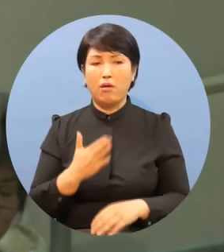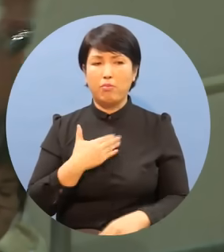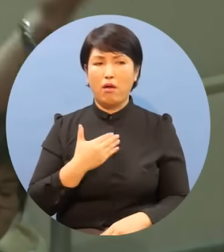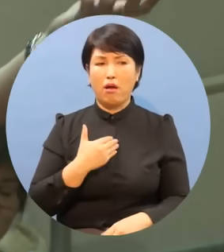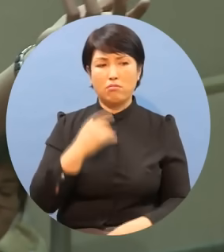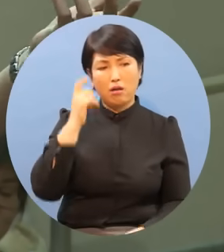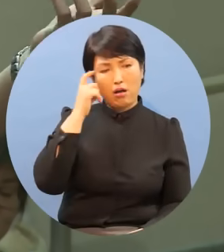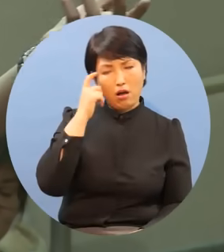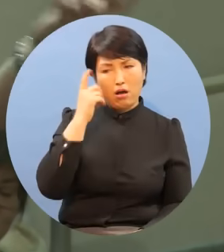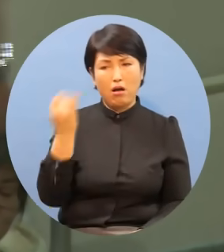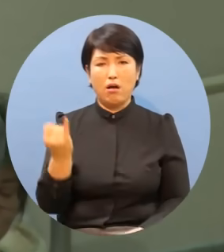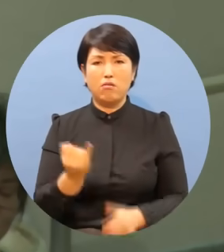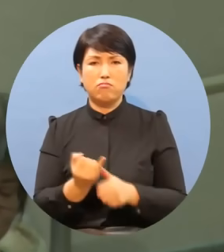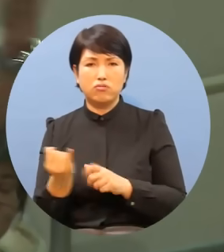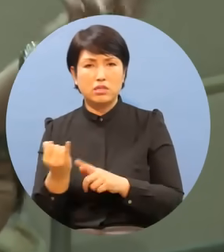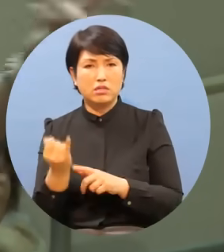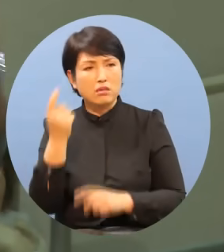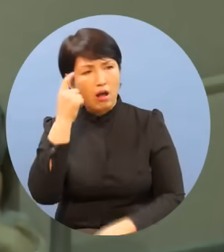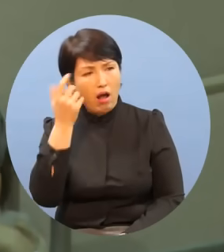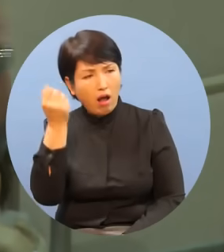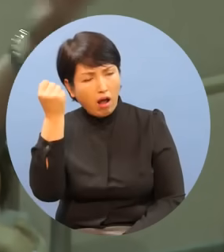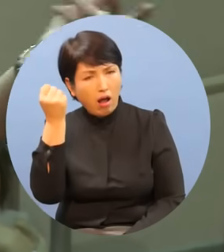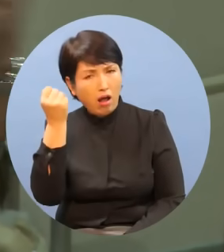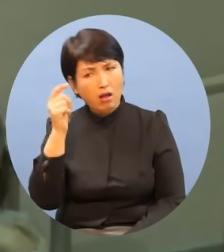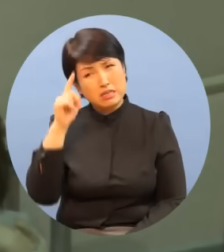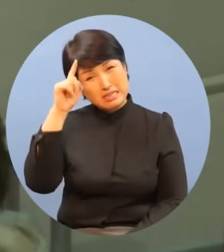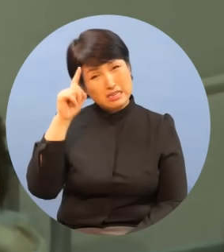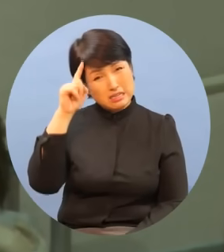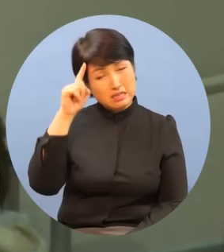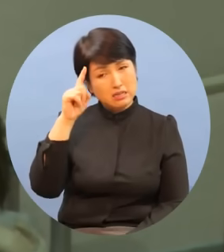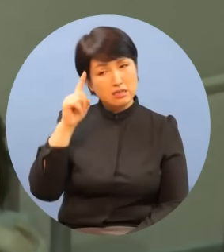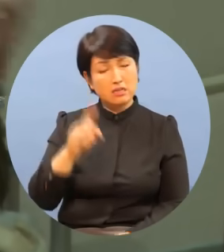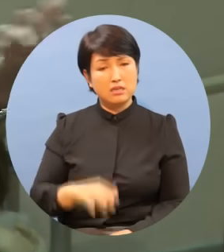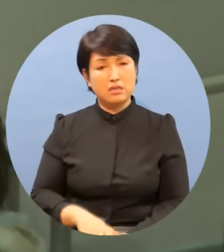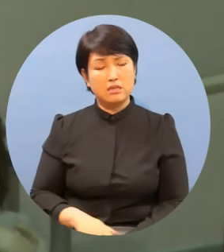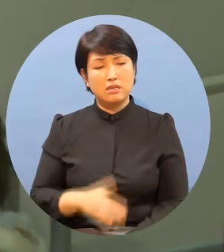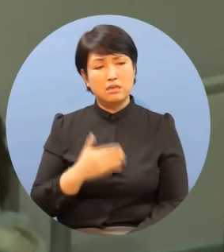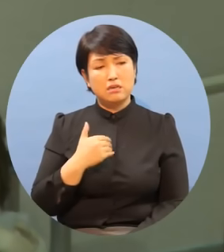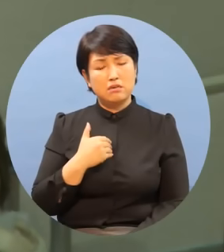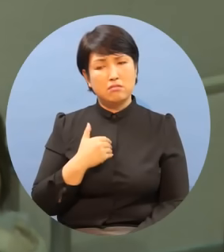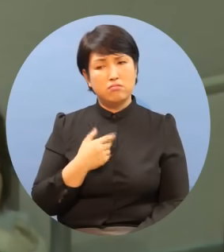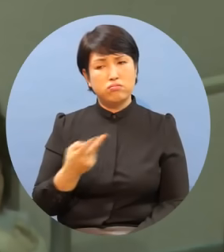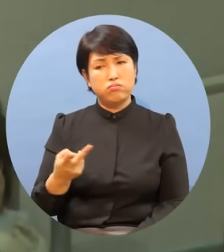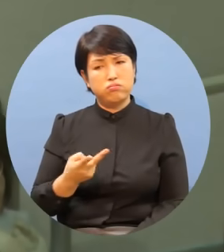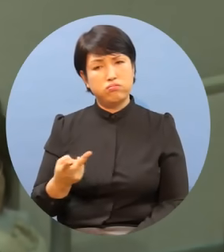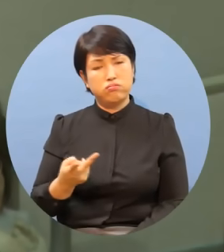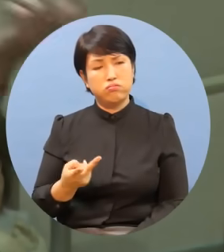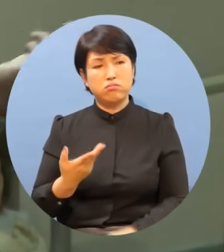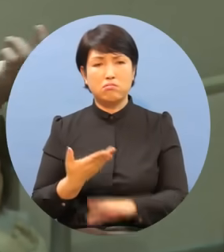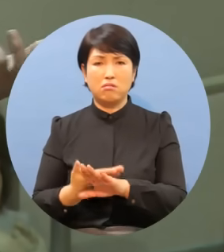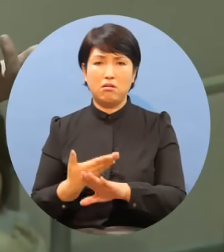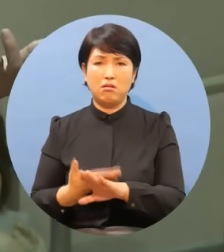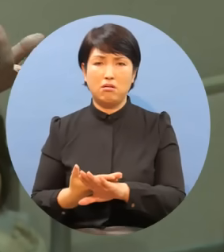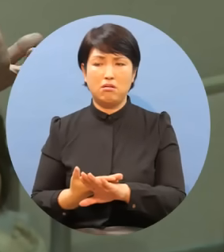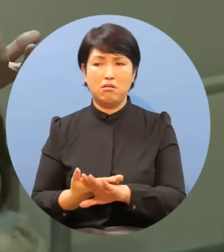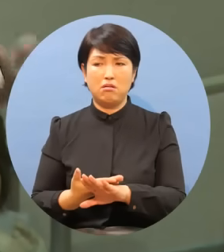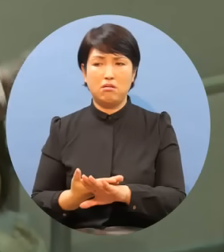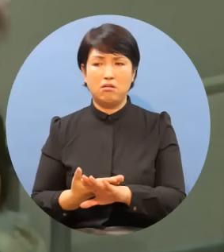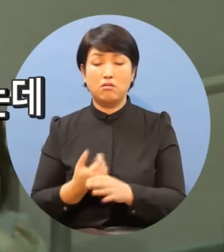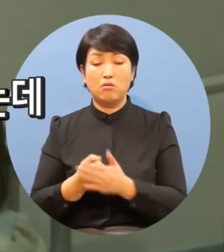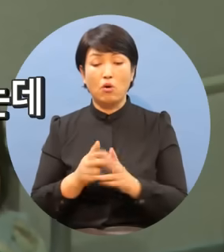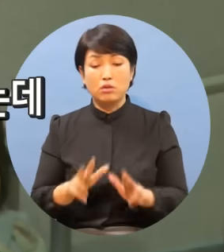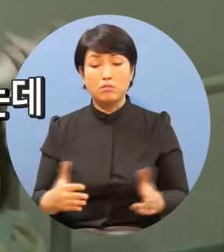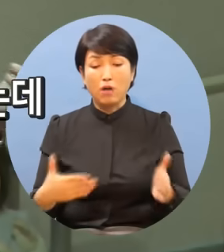부분하고 집사람이 또 느끼는 그 어떤 스트레스 부분, 그 부분에 대해서 집사람이 굉장히 심각하게